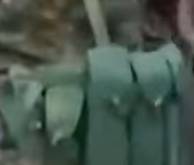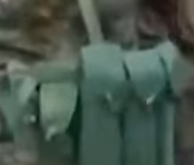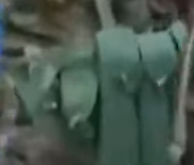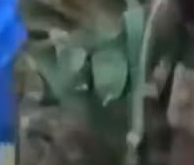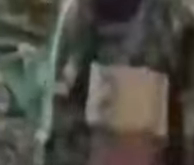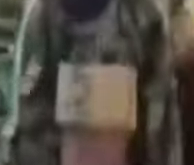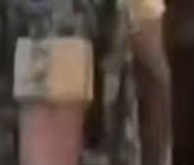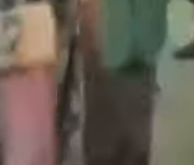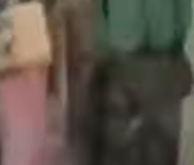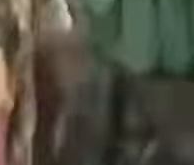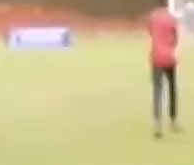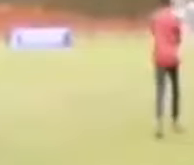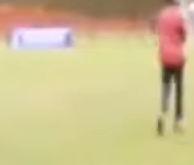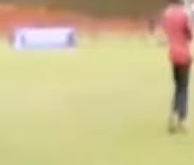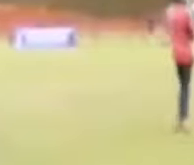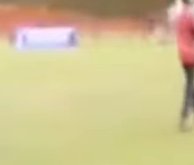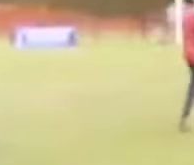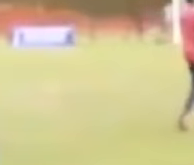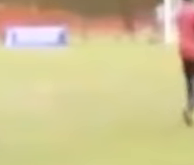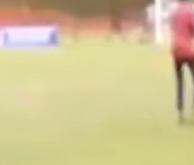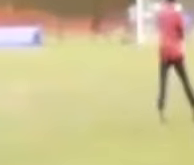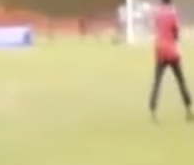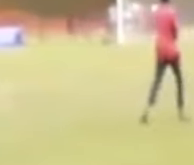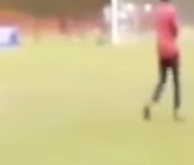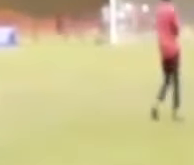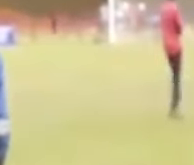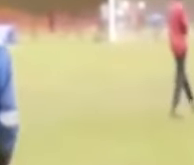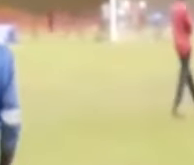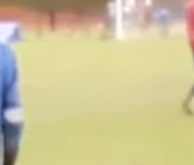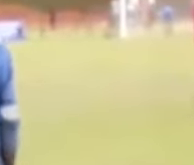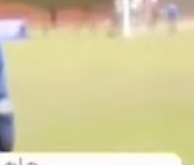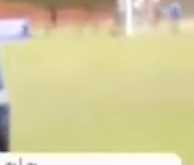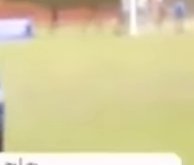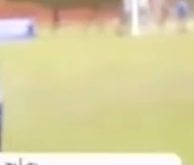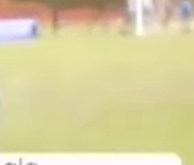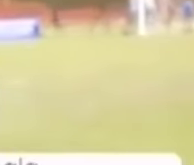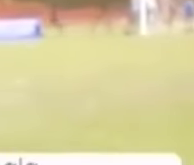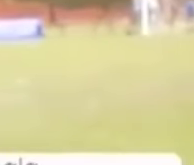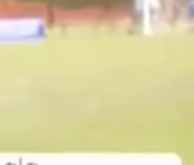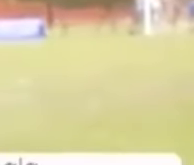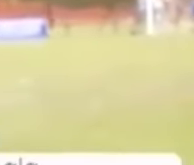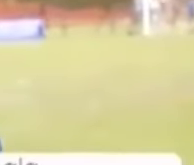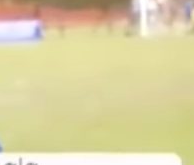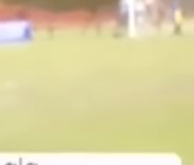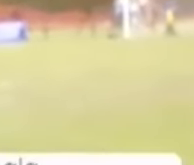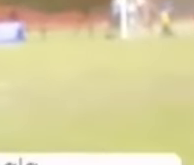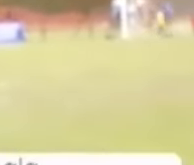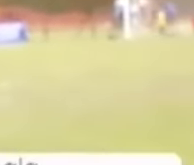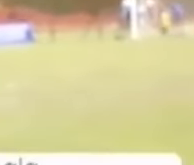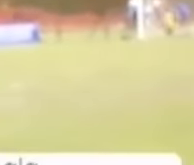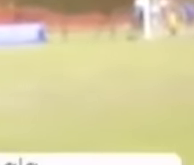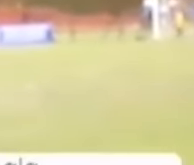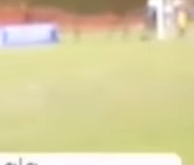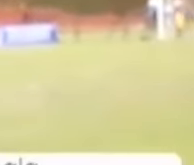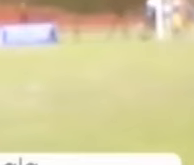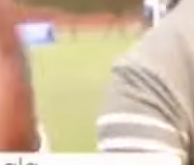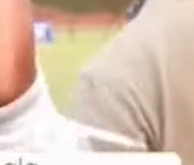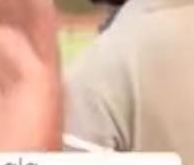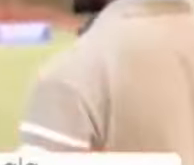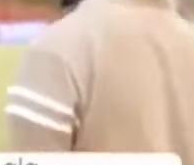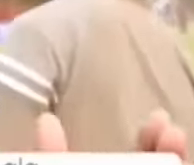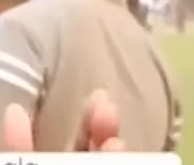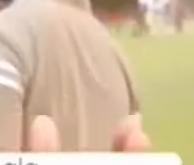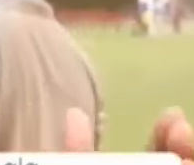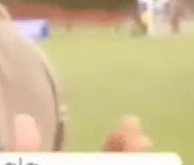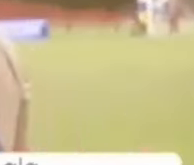Kakachaka ni nse rabye gole nse jirabye so simanye kati buli arabye ya salionze ngo mukulembeze sinza kula conclusion